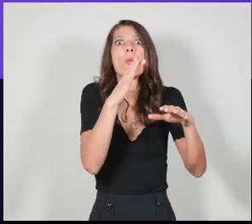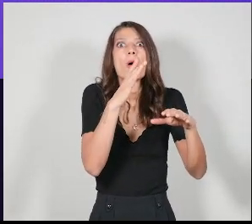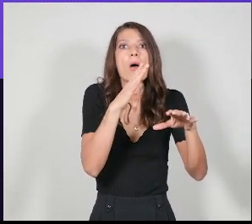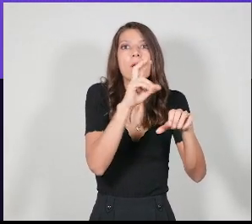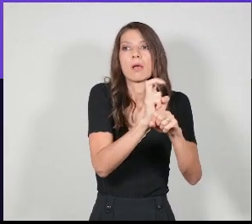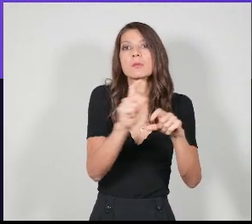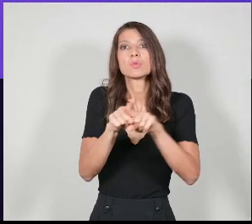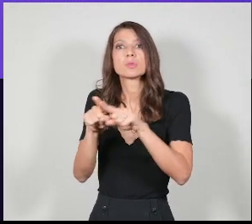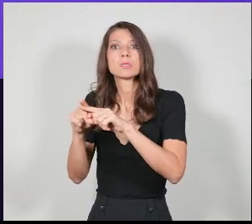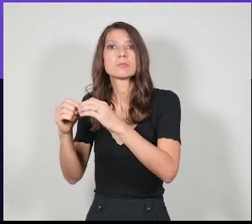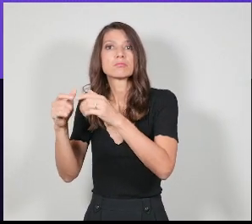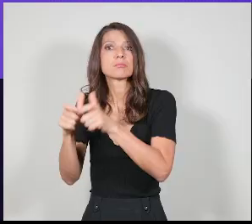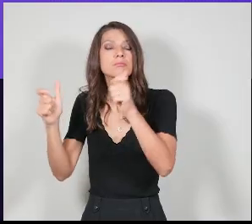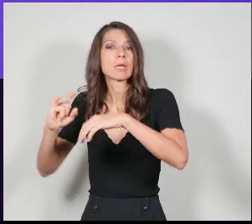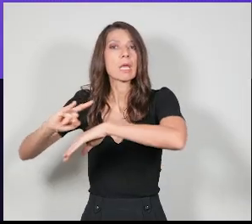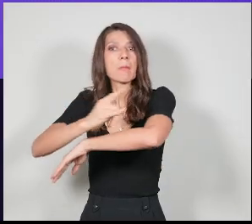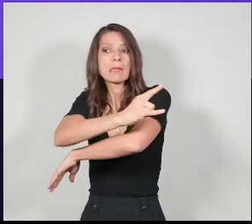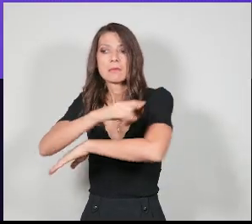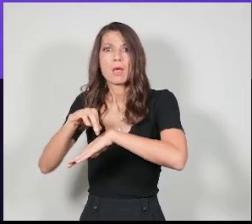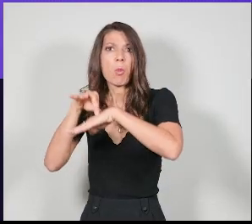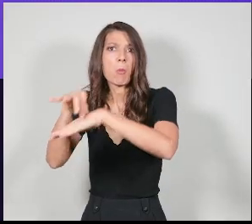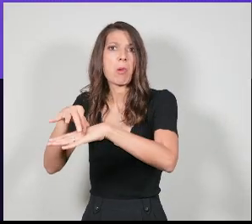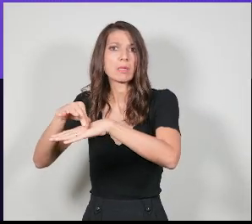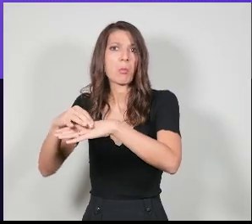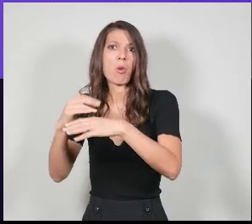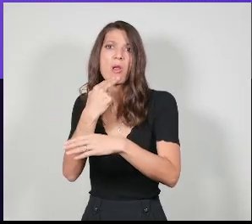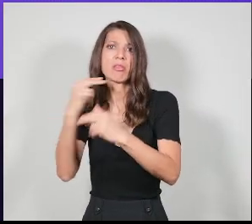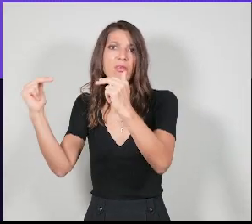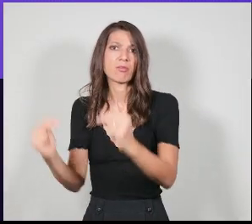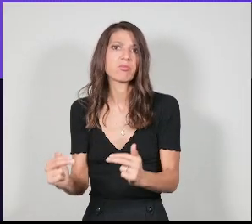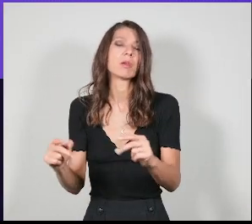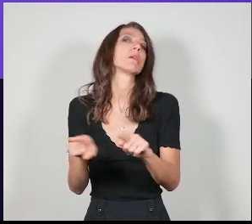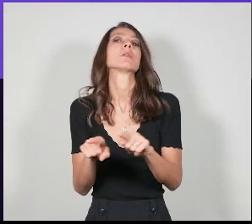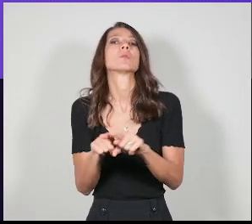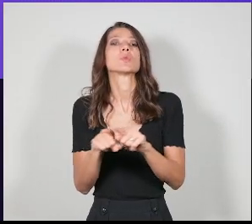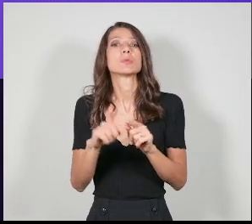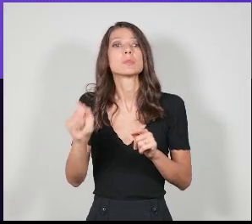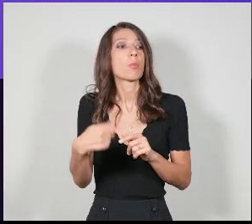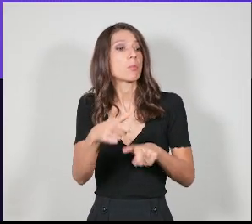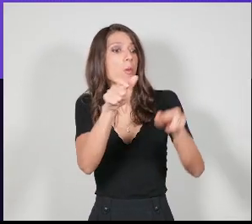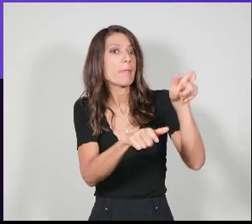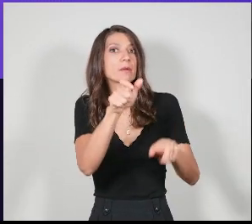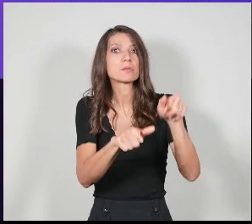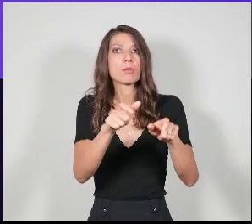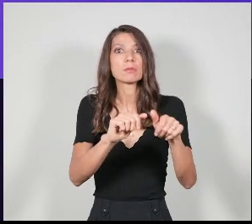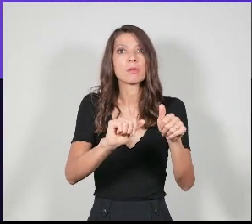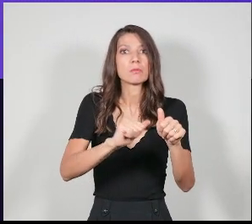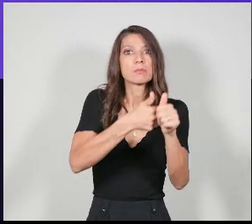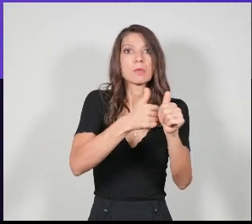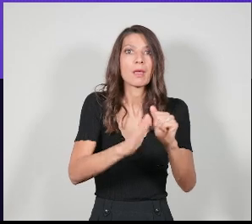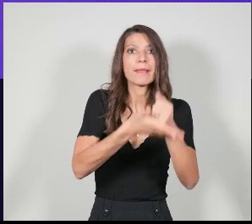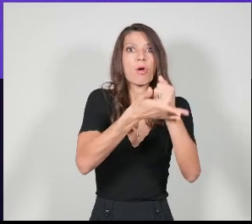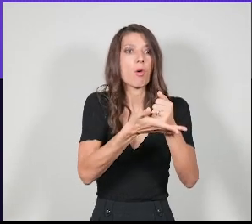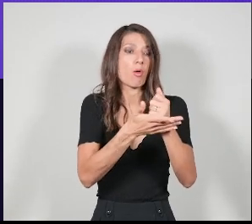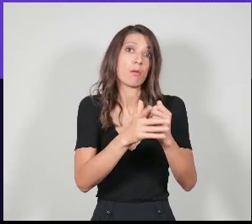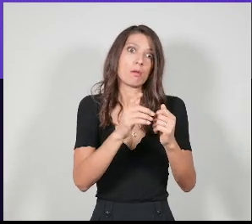des accompagnements dégradés, un transfert de charges objectif sur des aidants et